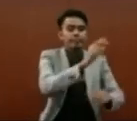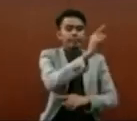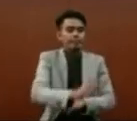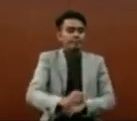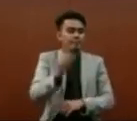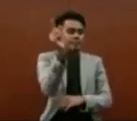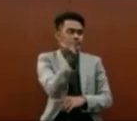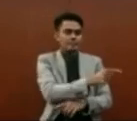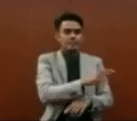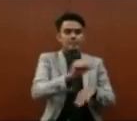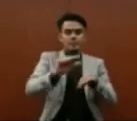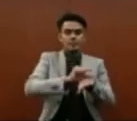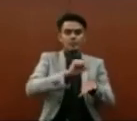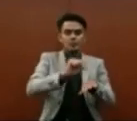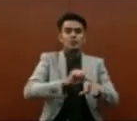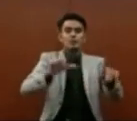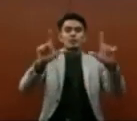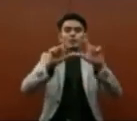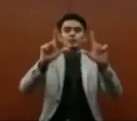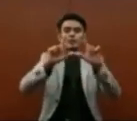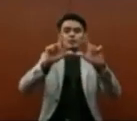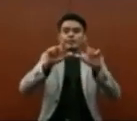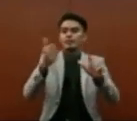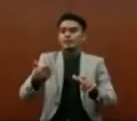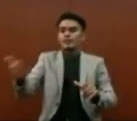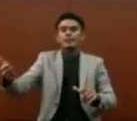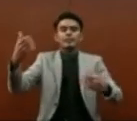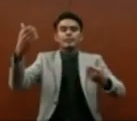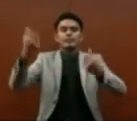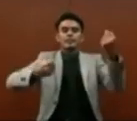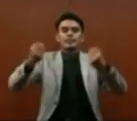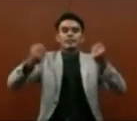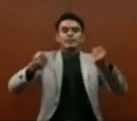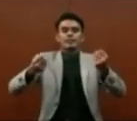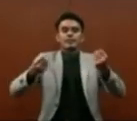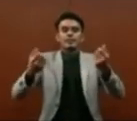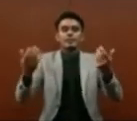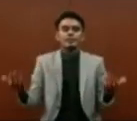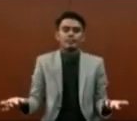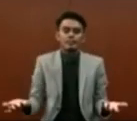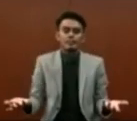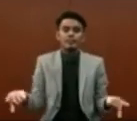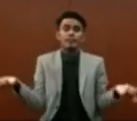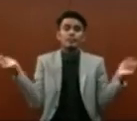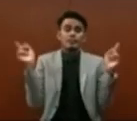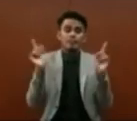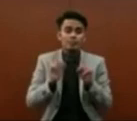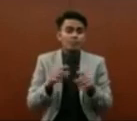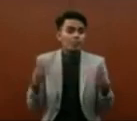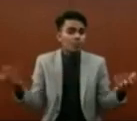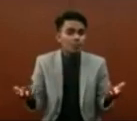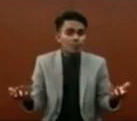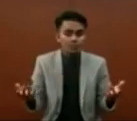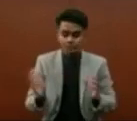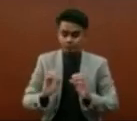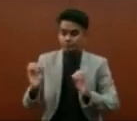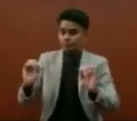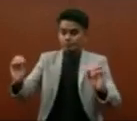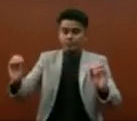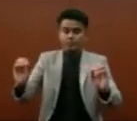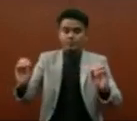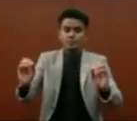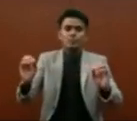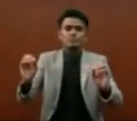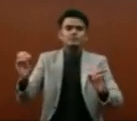haram dengan menggunakan lesen kedai aksesori ke itu apa yang berlaku adalah operasi bengkel-bengkel ini telah menyebabkan